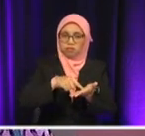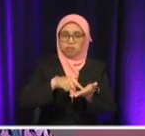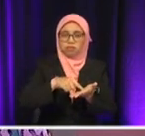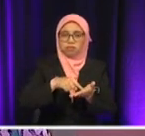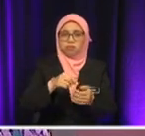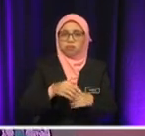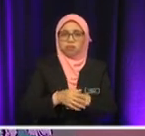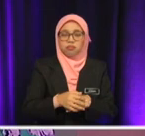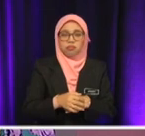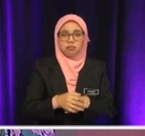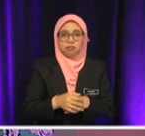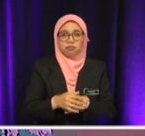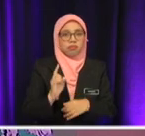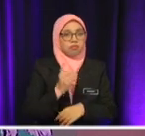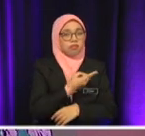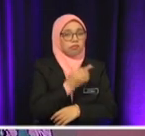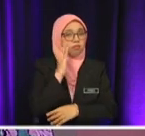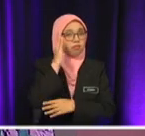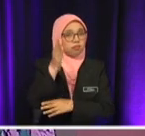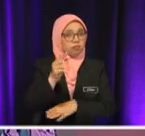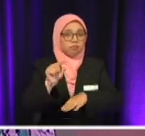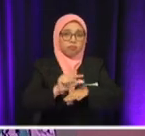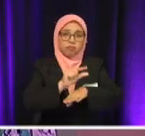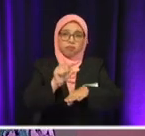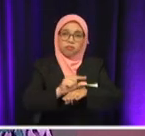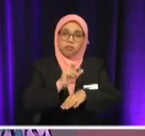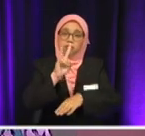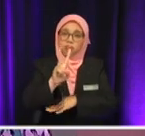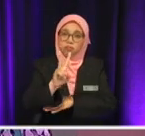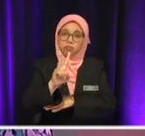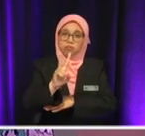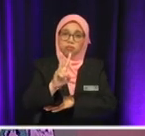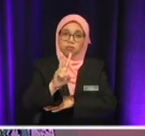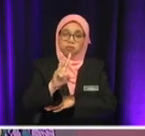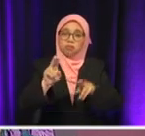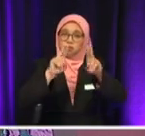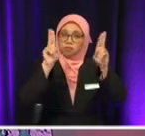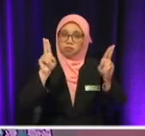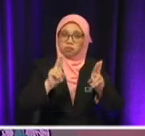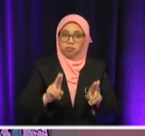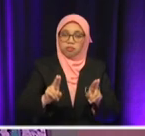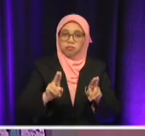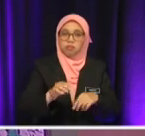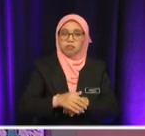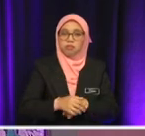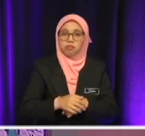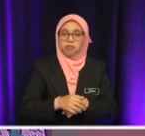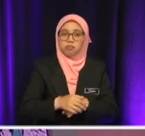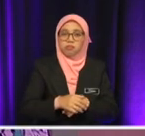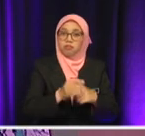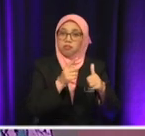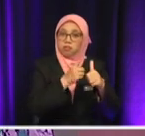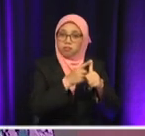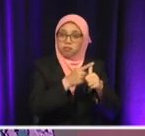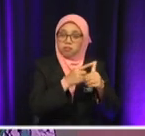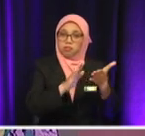awal kanak-kanak, kita akan menggunakan dua instrumen untuk pentaksiran. Okey, yang mana kertas